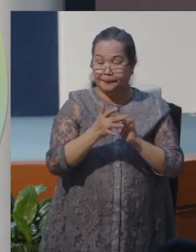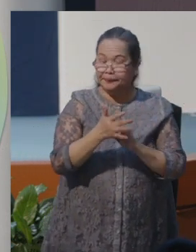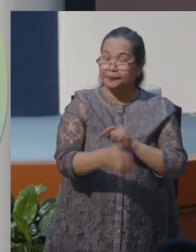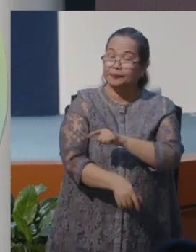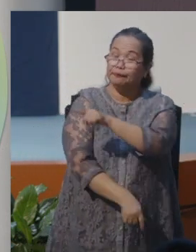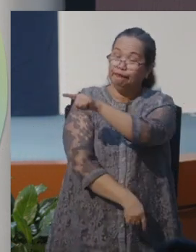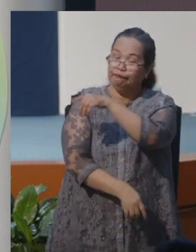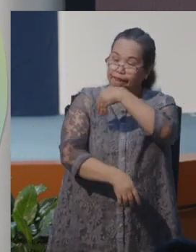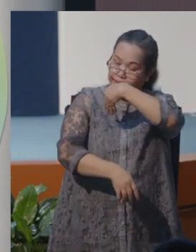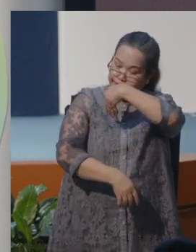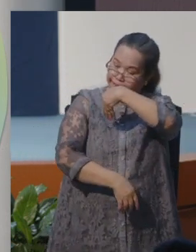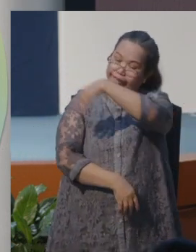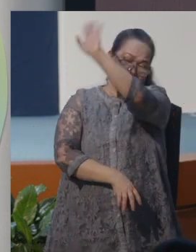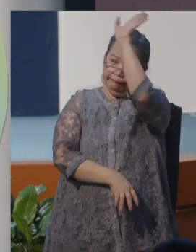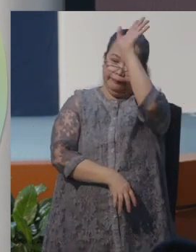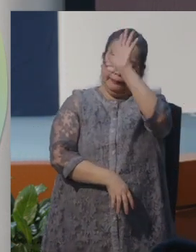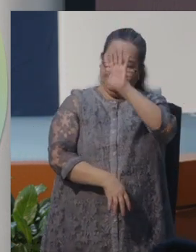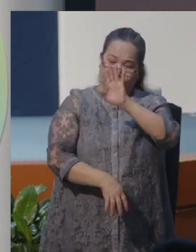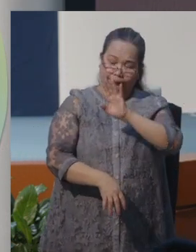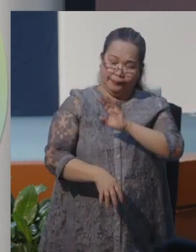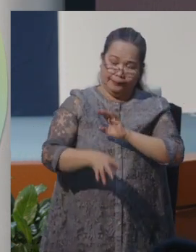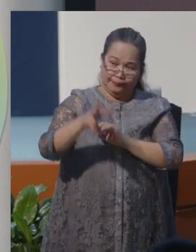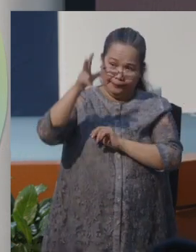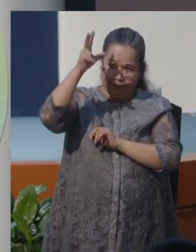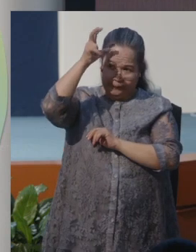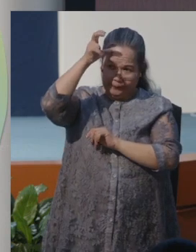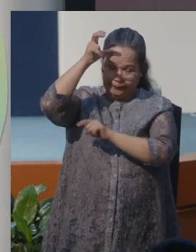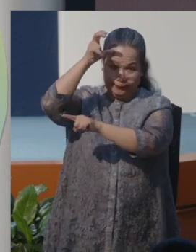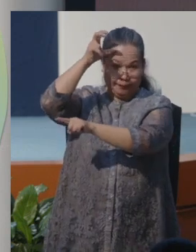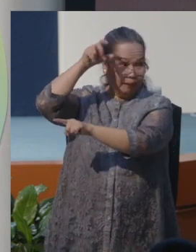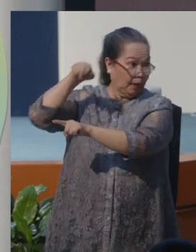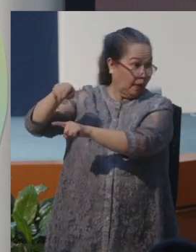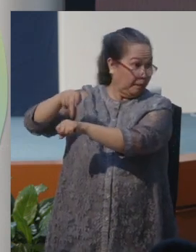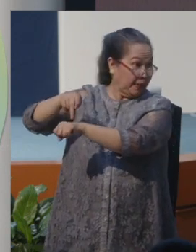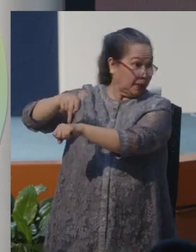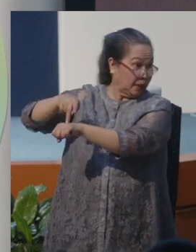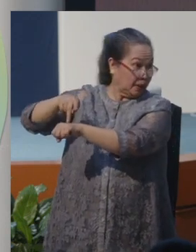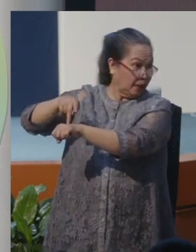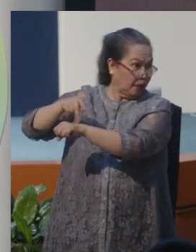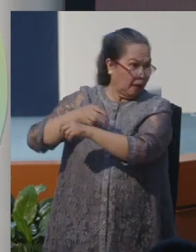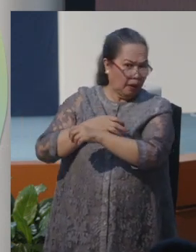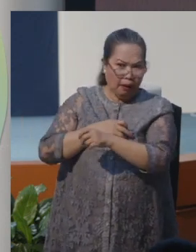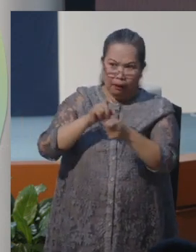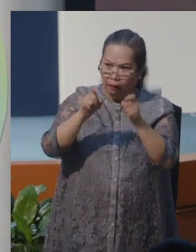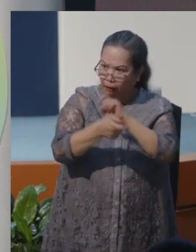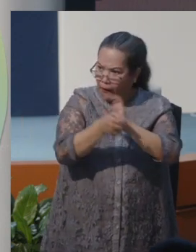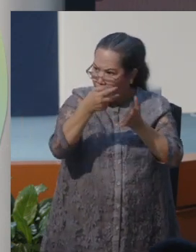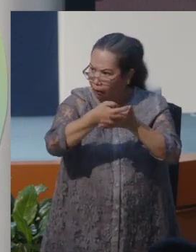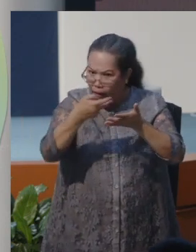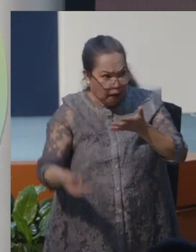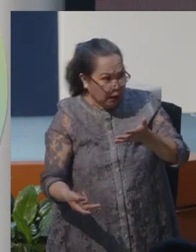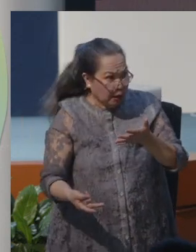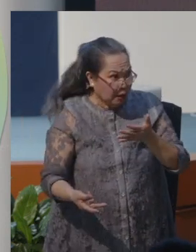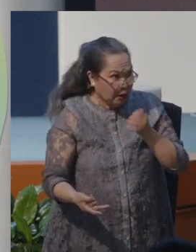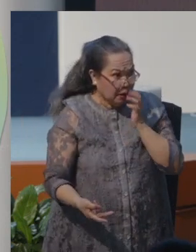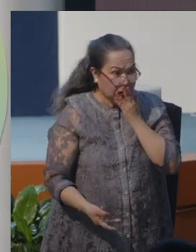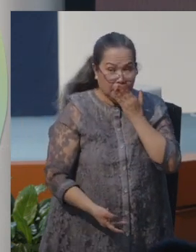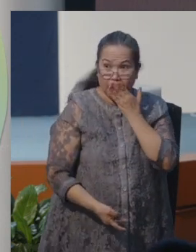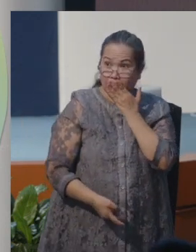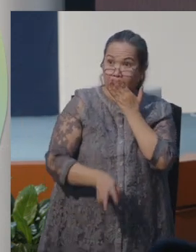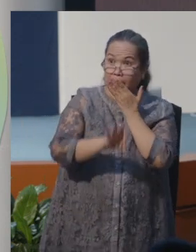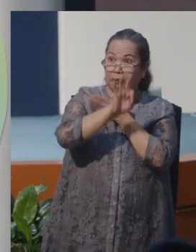Jesus, "Get behind me, Satan." Aba, ang bilis naman ng kanyang pagkakahulog. No?